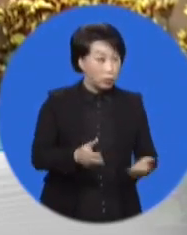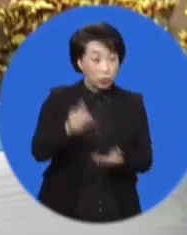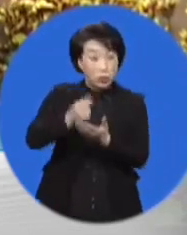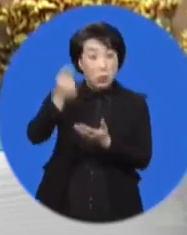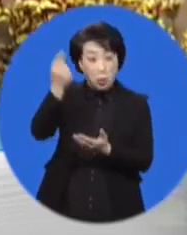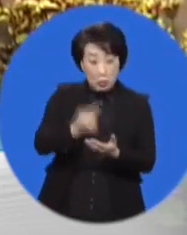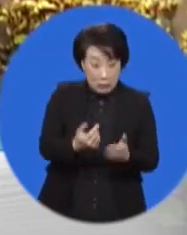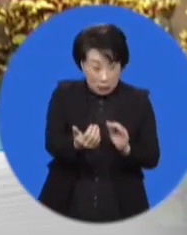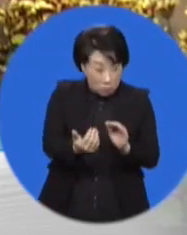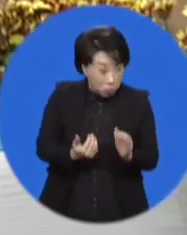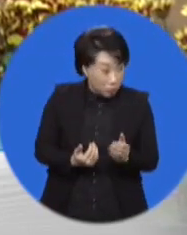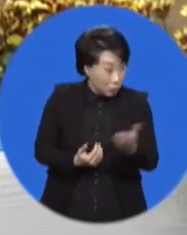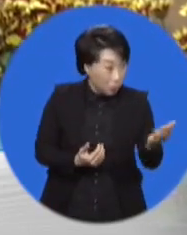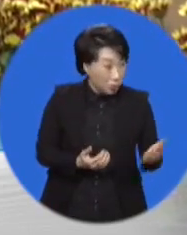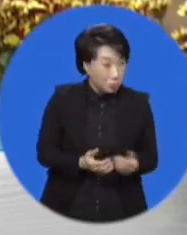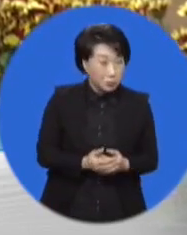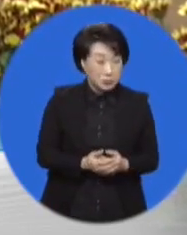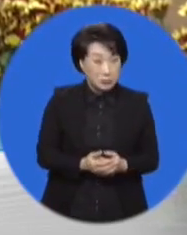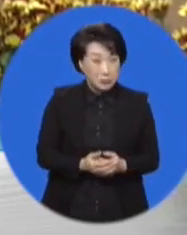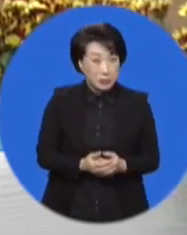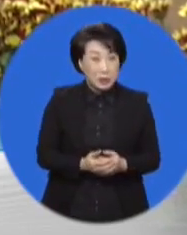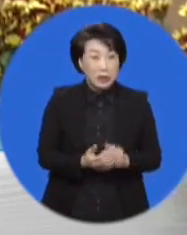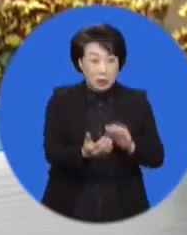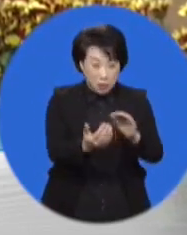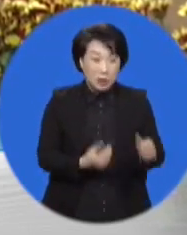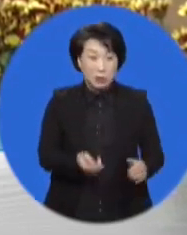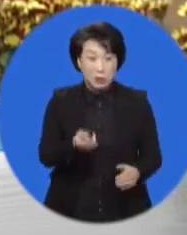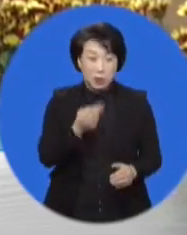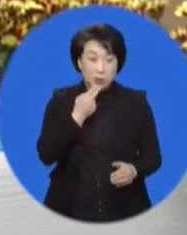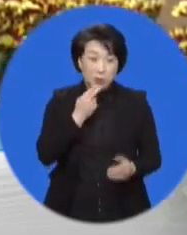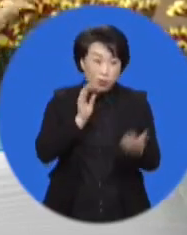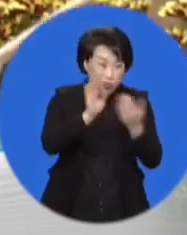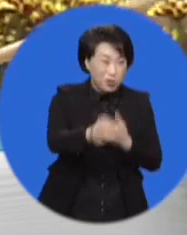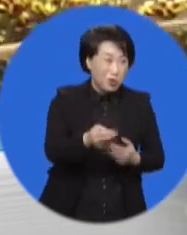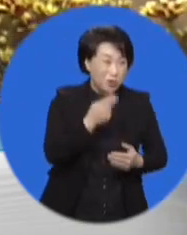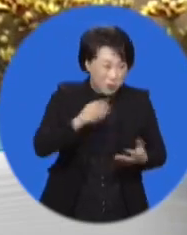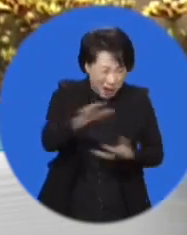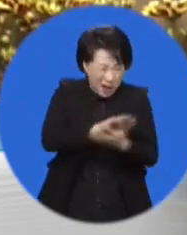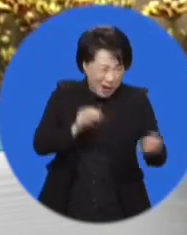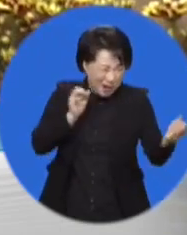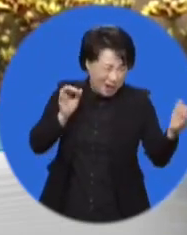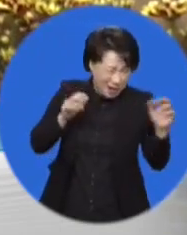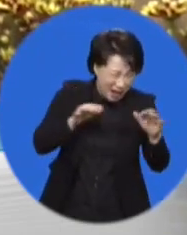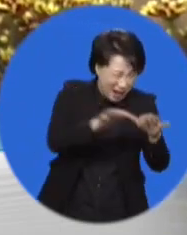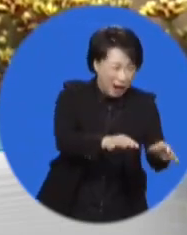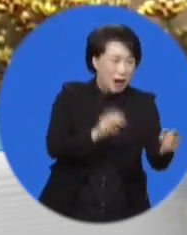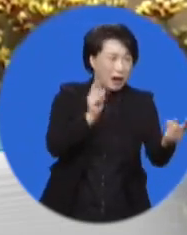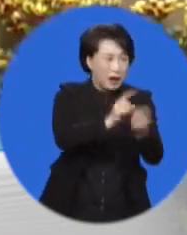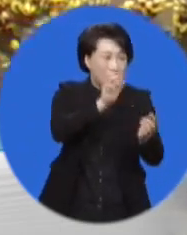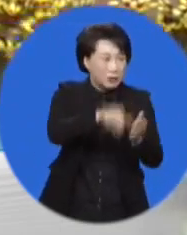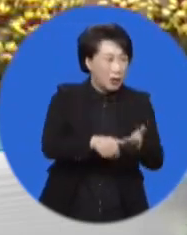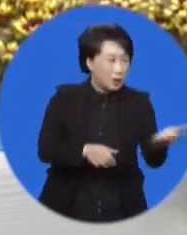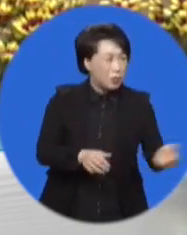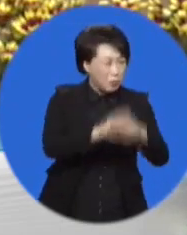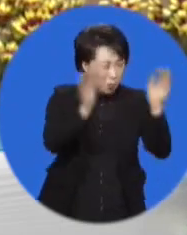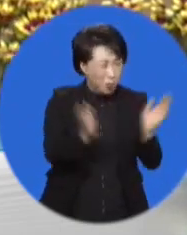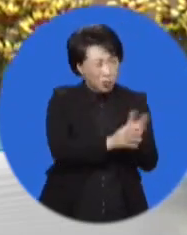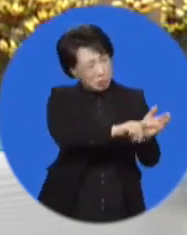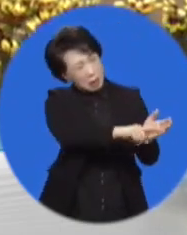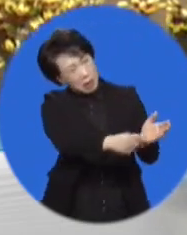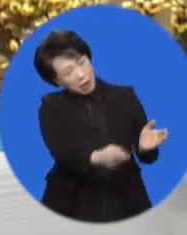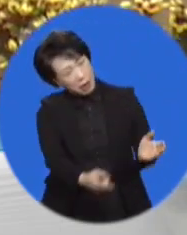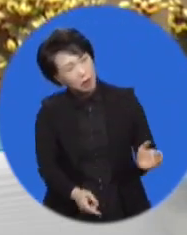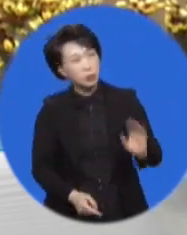주님 오시기 직전에 전에도 없고 후에도 없는 환란이 몰아닥칠 때 다 떨어져